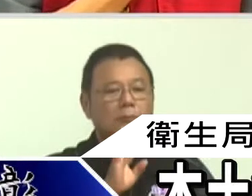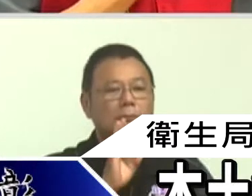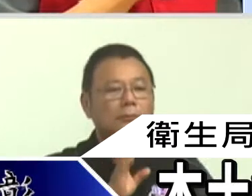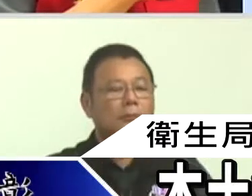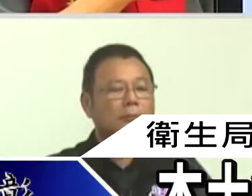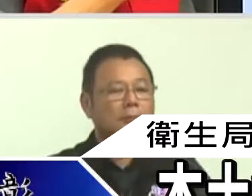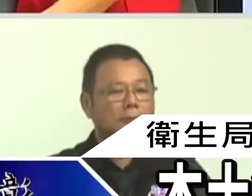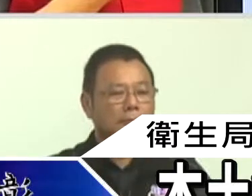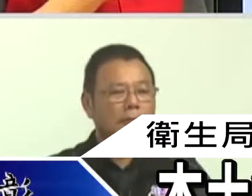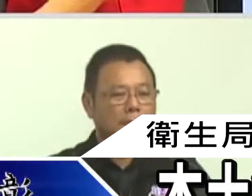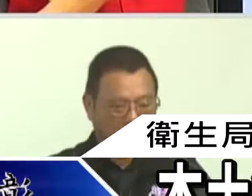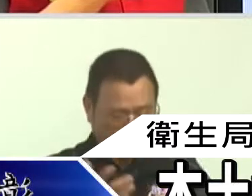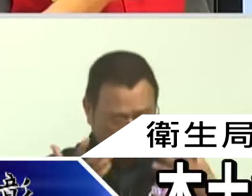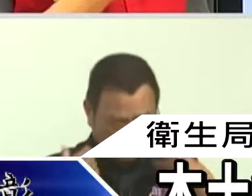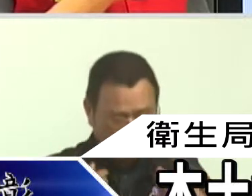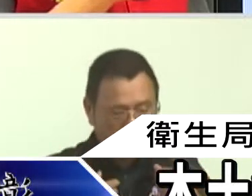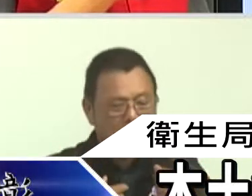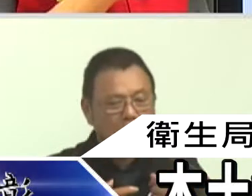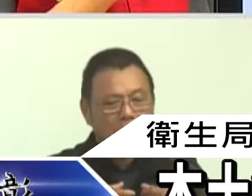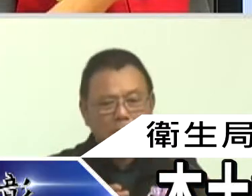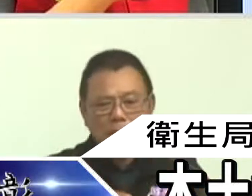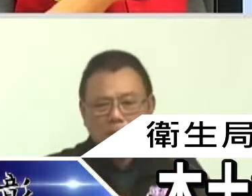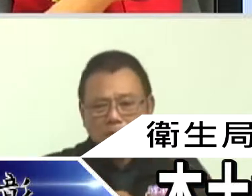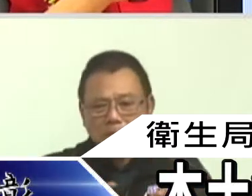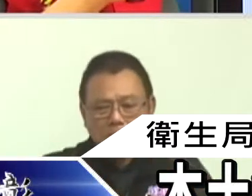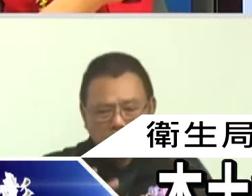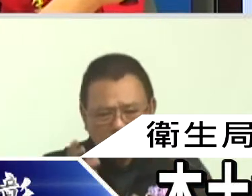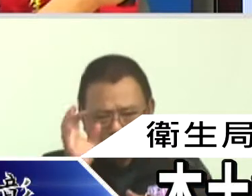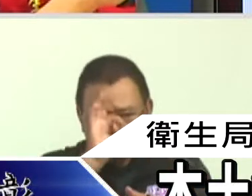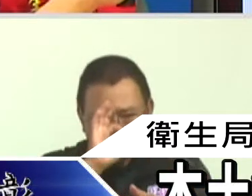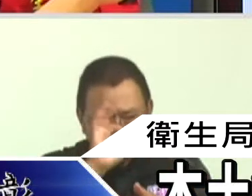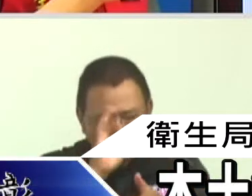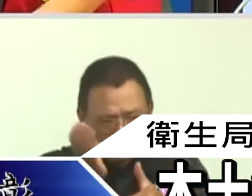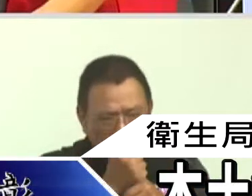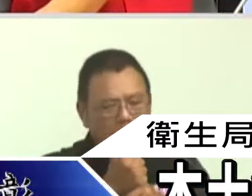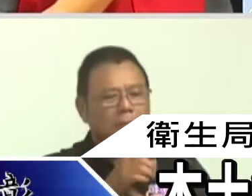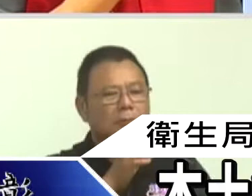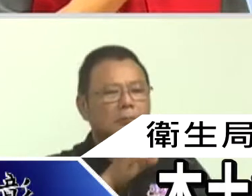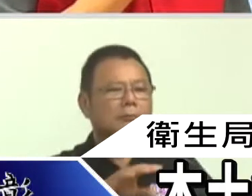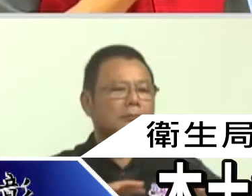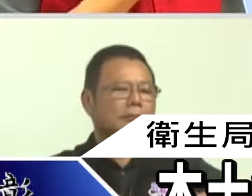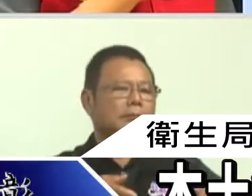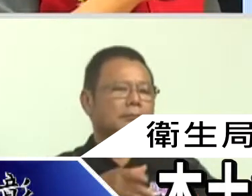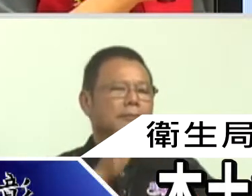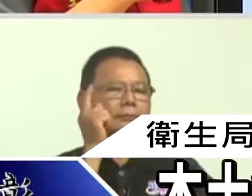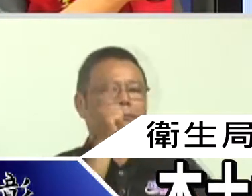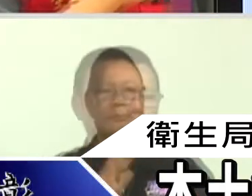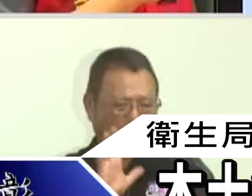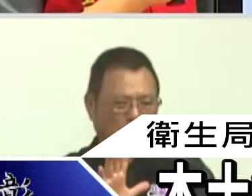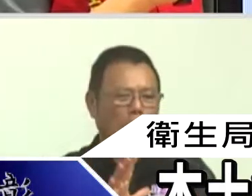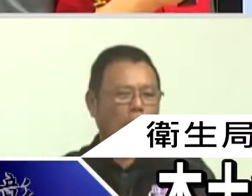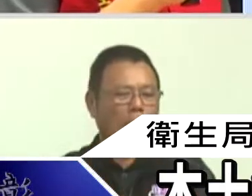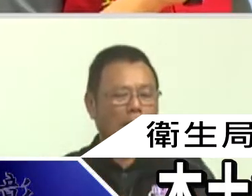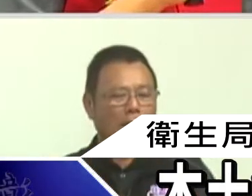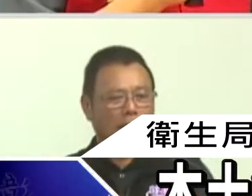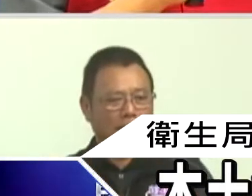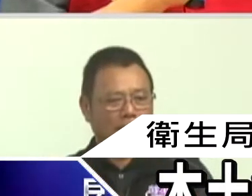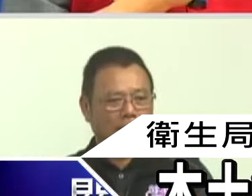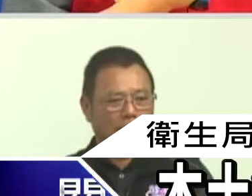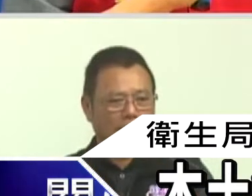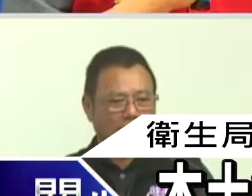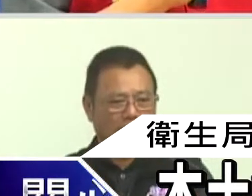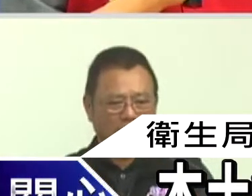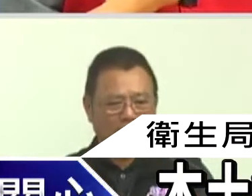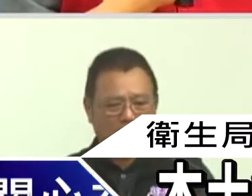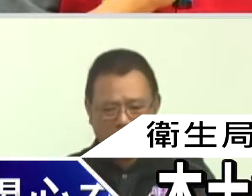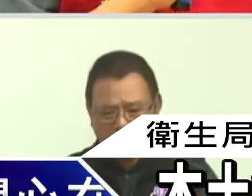是我们所说的本来是隐形的传染链被我们发现出来了，就是麻将牌卡的传染链。那我们不再